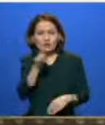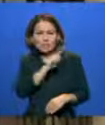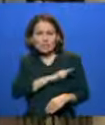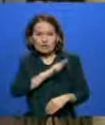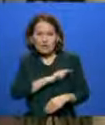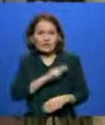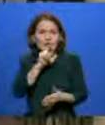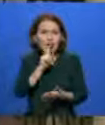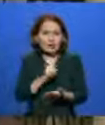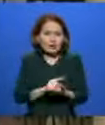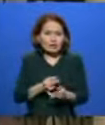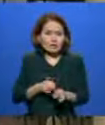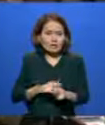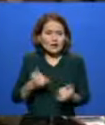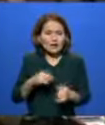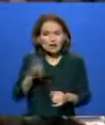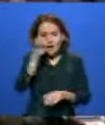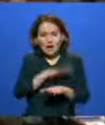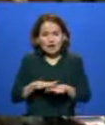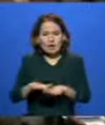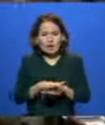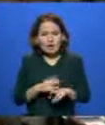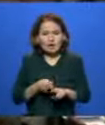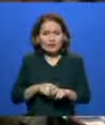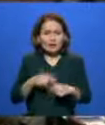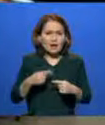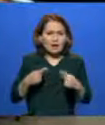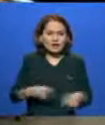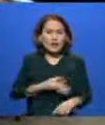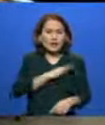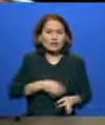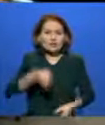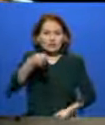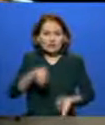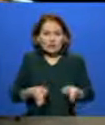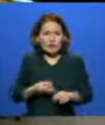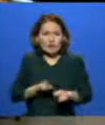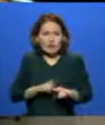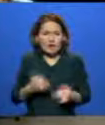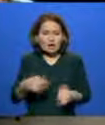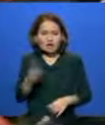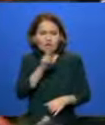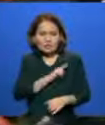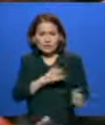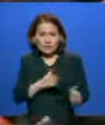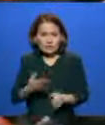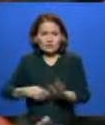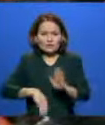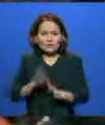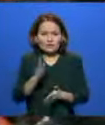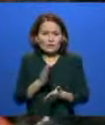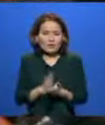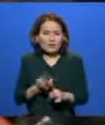оңайға соқпасы анық. Бұл ретте ел үкіметі нотариус, адвокаттық және сот орындаушылық істерді біршама жеңілдетпек. Нәтижесінде